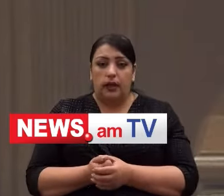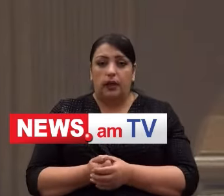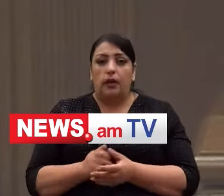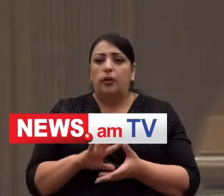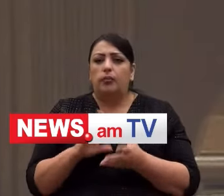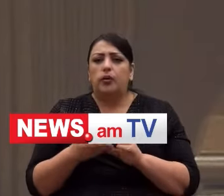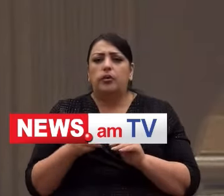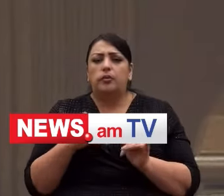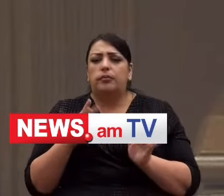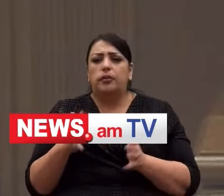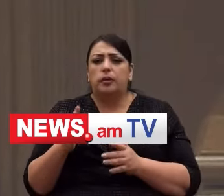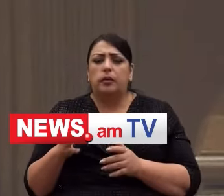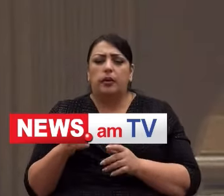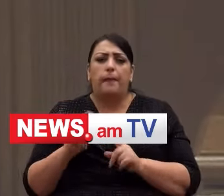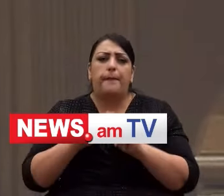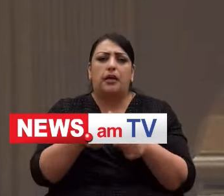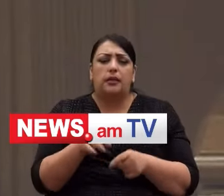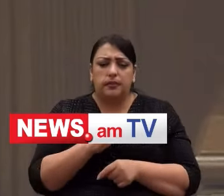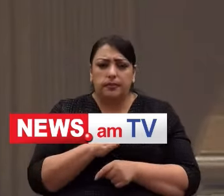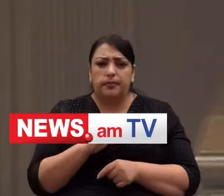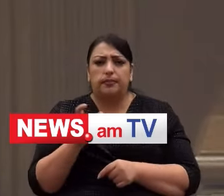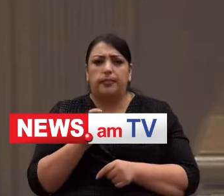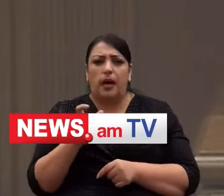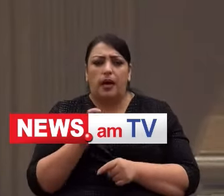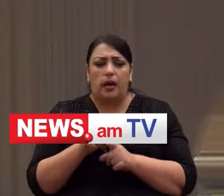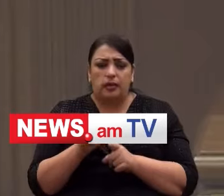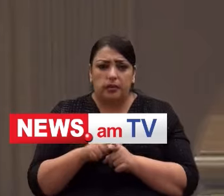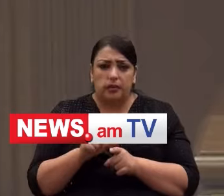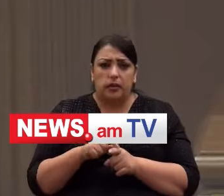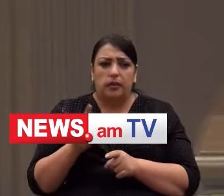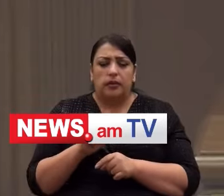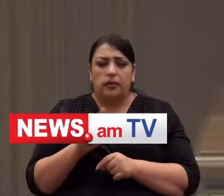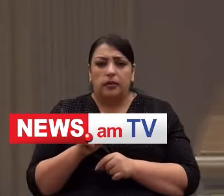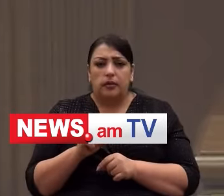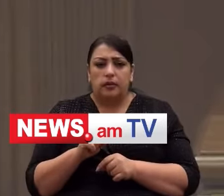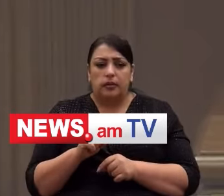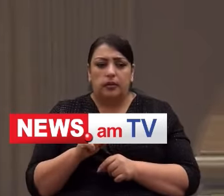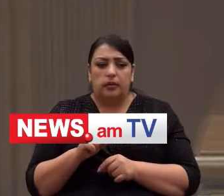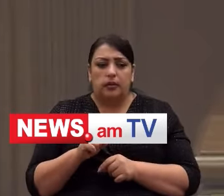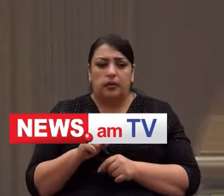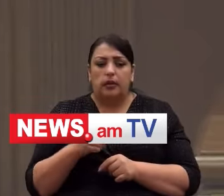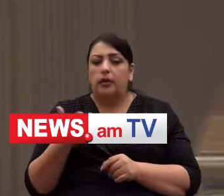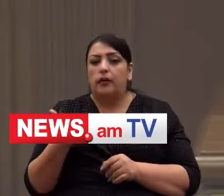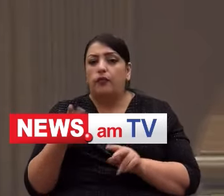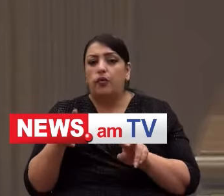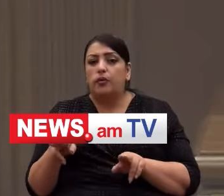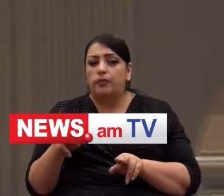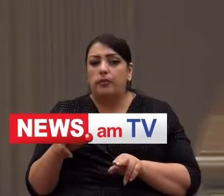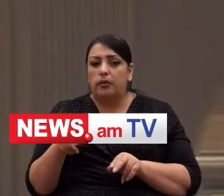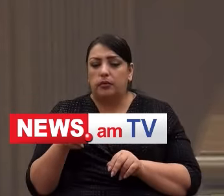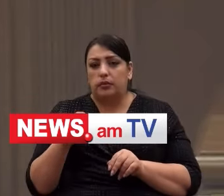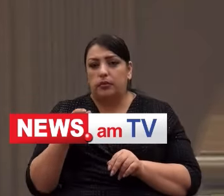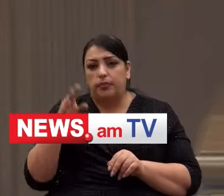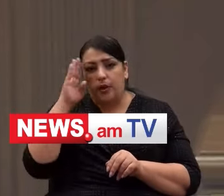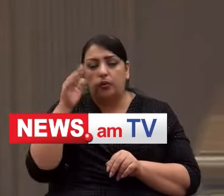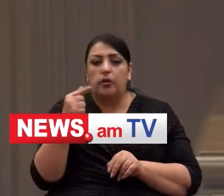չէ, ինչ կապ ունի ռեպլիկա դա չի եղել։ Պարոն Քարեմյանի ասենք արձագանքը, սև շորավոր պատգամավորը, ասենք դուք ո՞ս կարելի այդպեսի բան թույլ տալ։ Պարոն Քարեմյան,